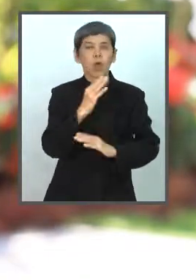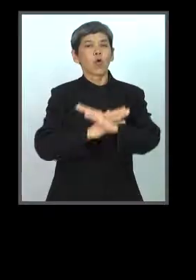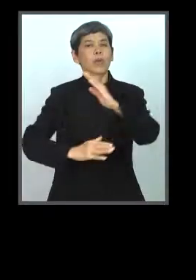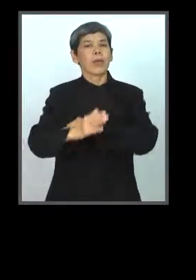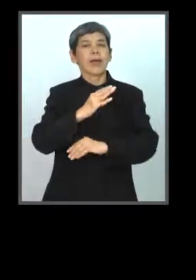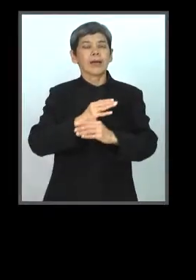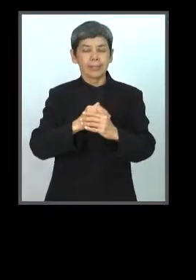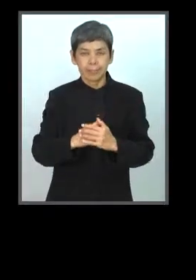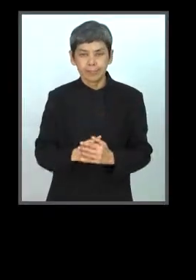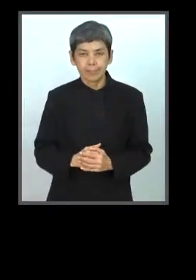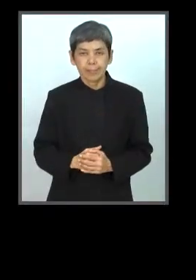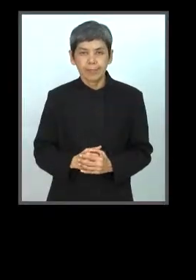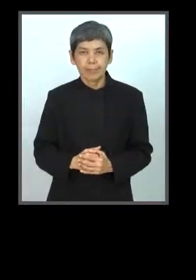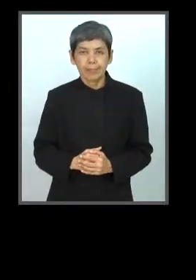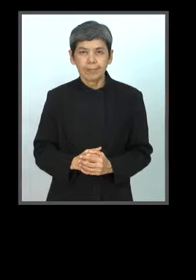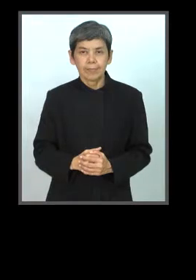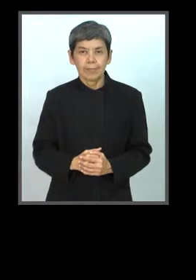การ